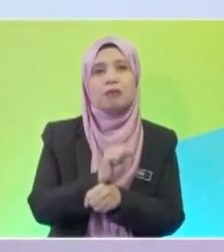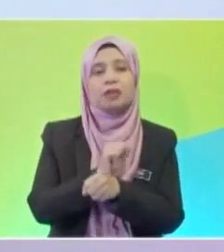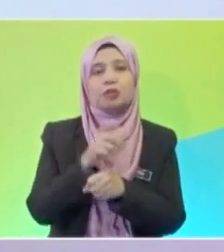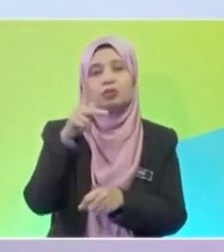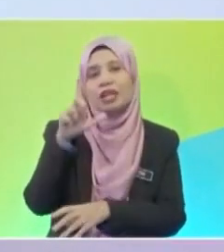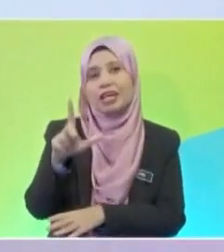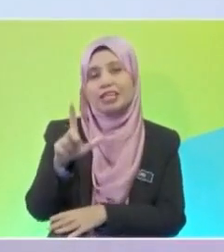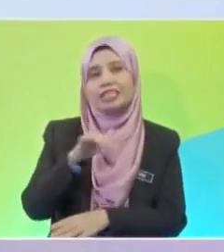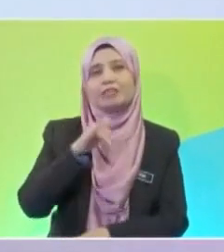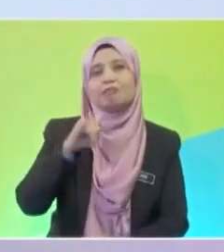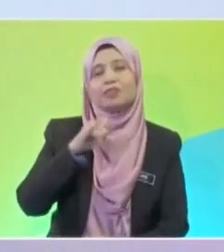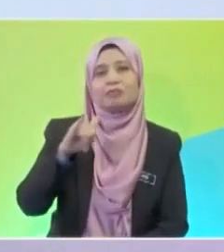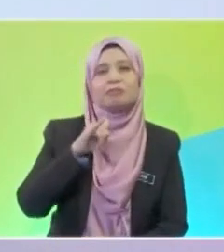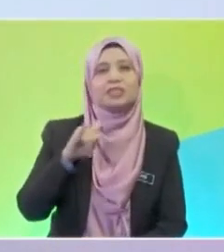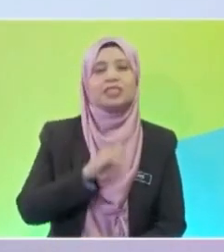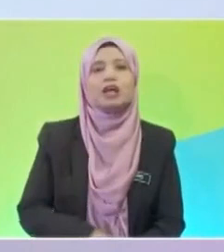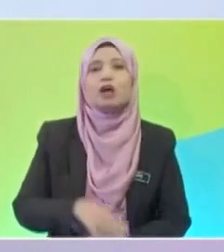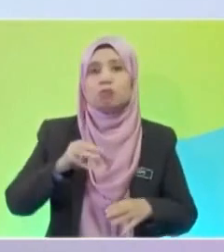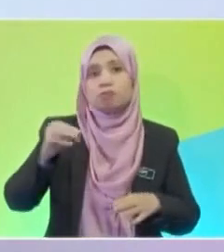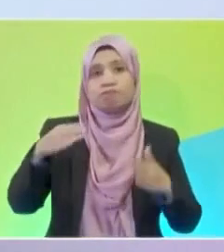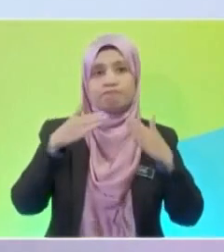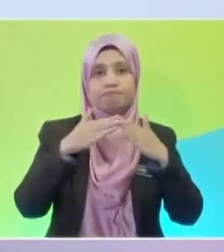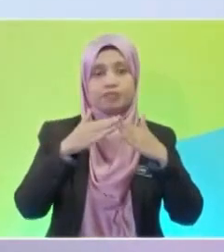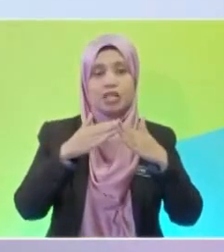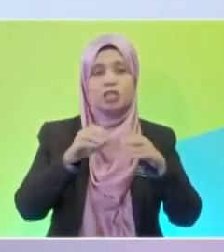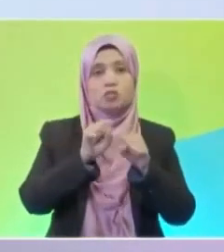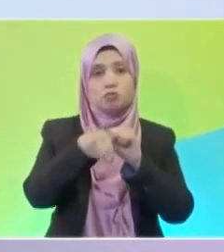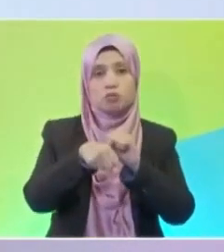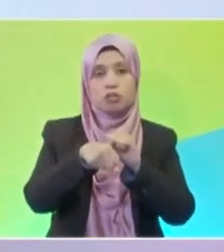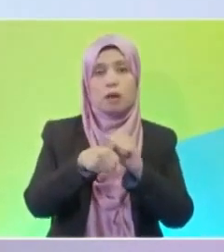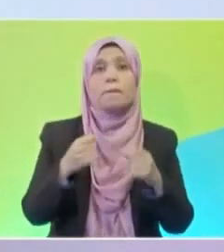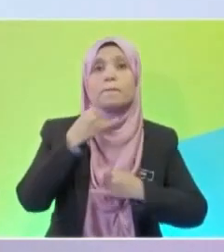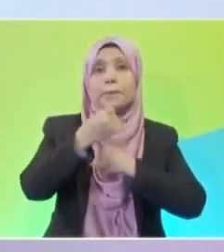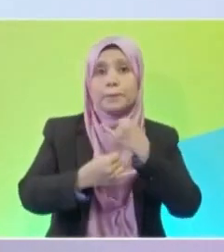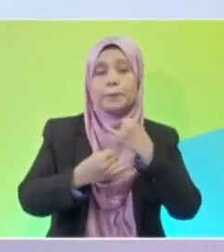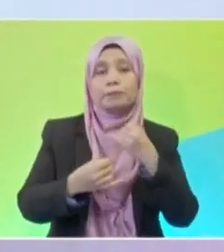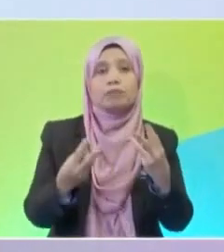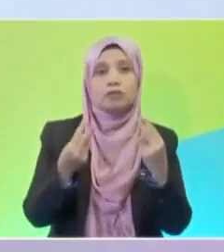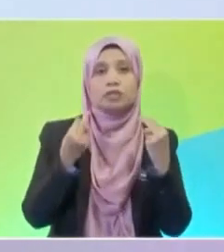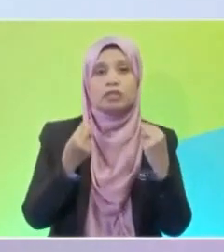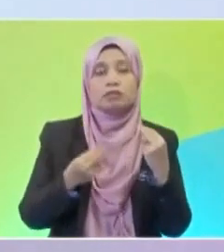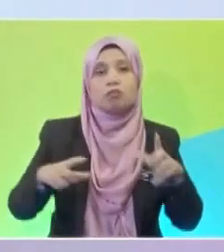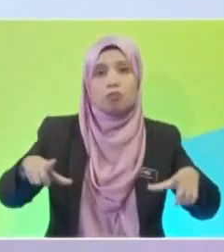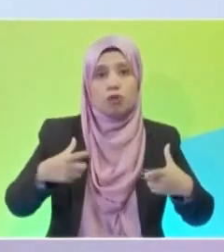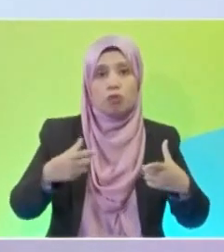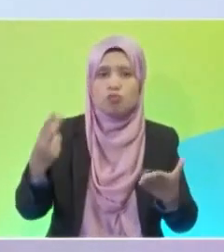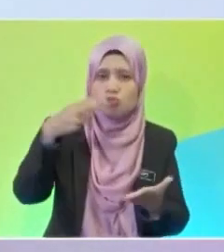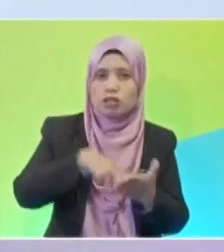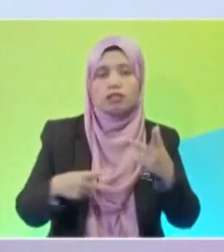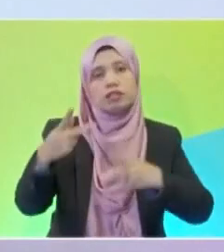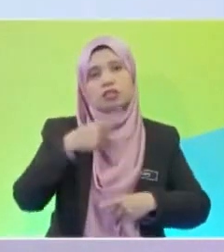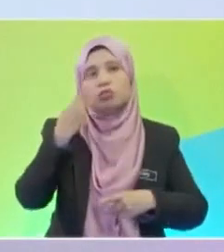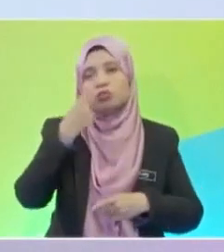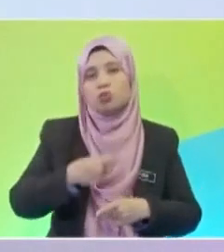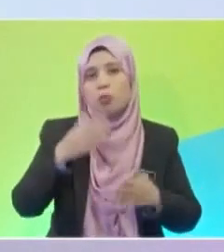Kuala Lumpur. Terima kasih cikgu. Murid-murid di rumah, semoga berjaya hendaknya dan lakukan lebih banyak ulang kaji